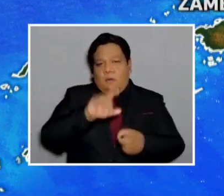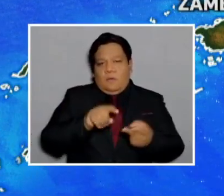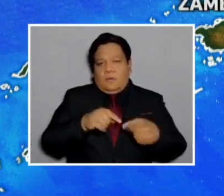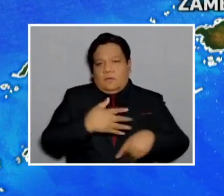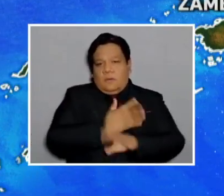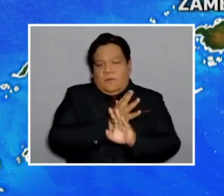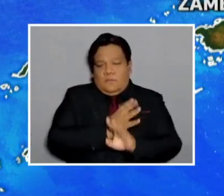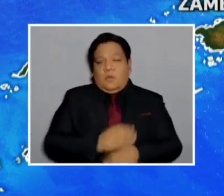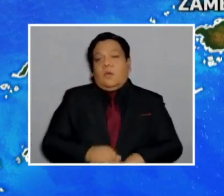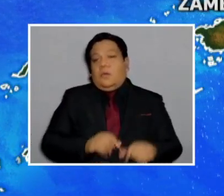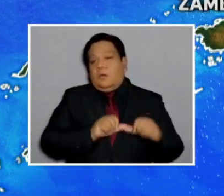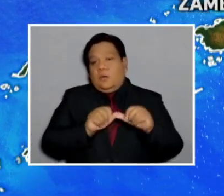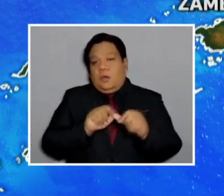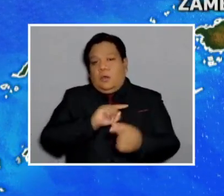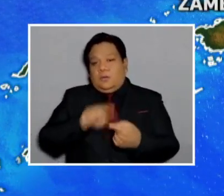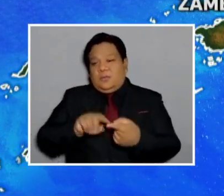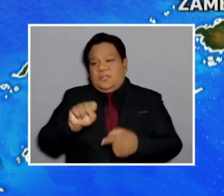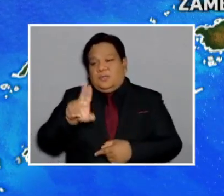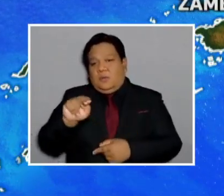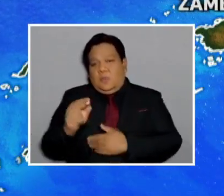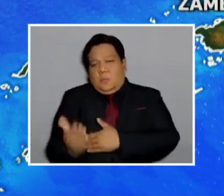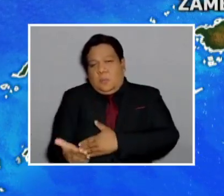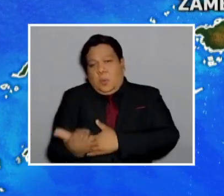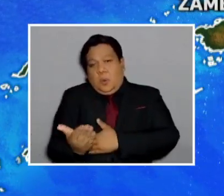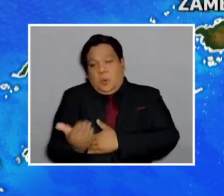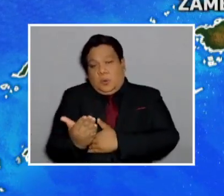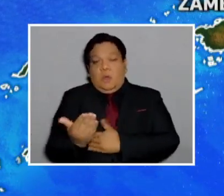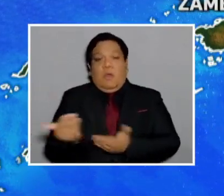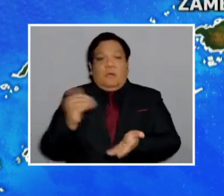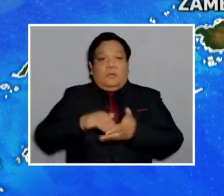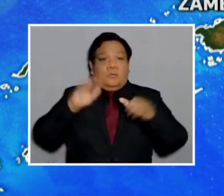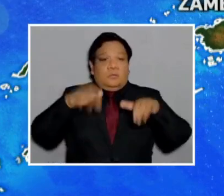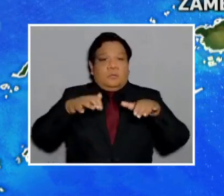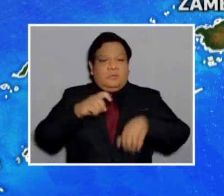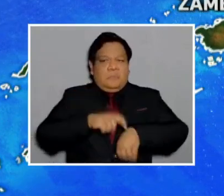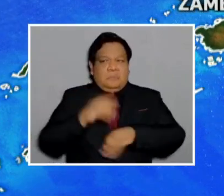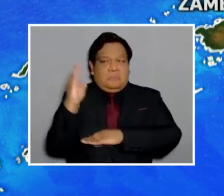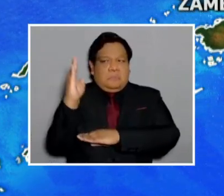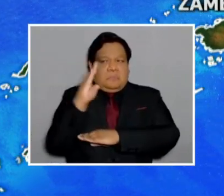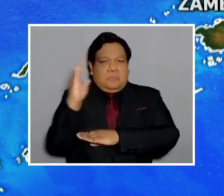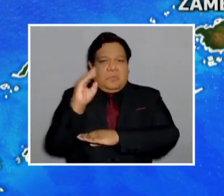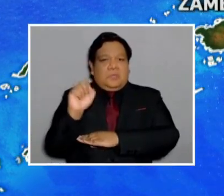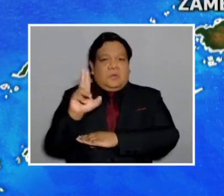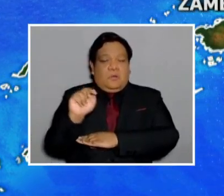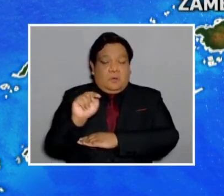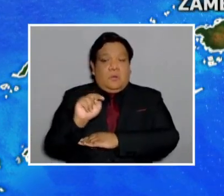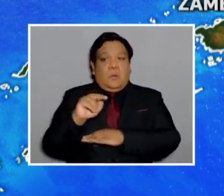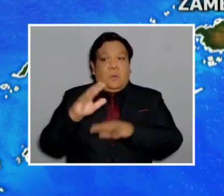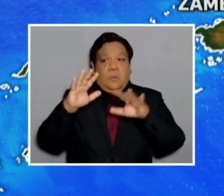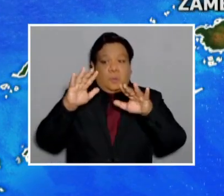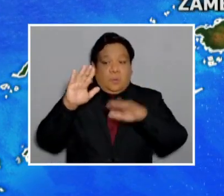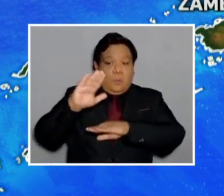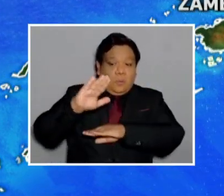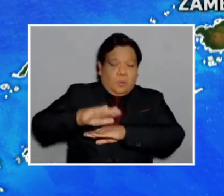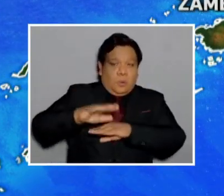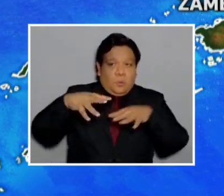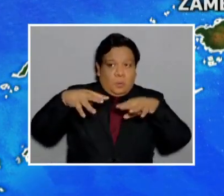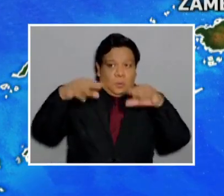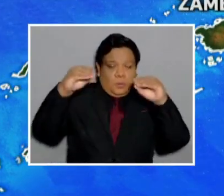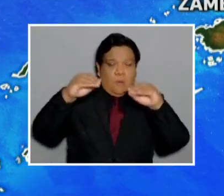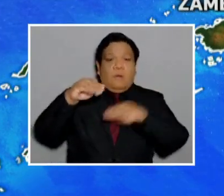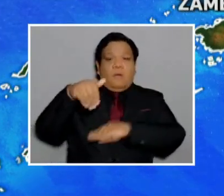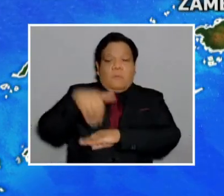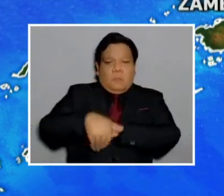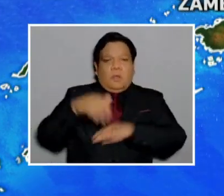yan hanggang Linggo ng madaling araw. Ulan muli, bandang tanghali, titila po sa hapon at sa gabi po ulit maulan dito sa May